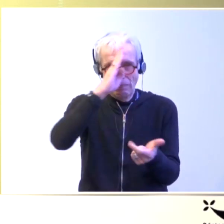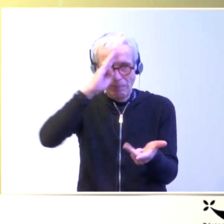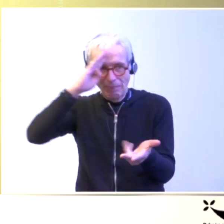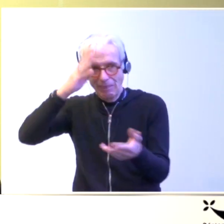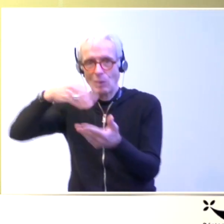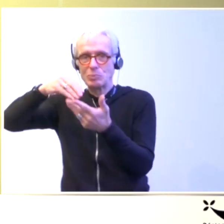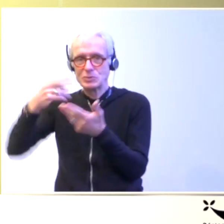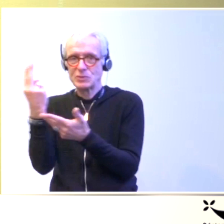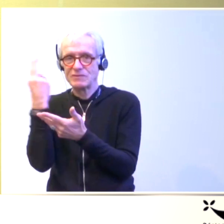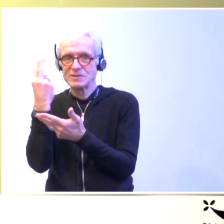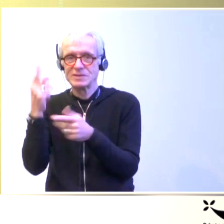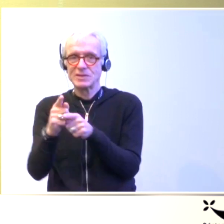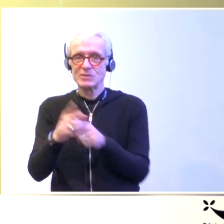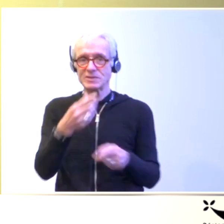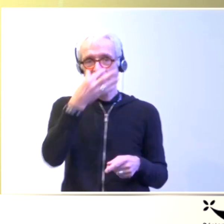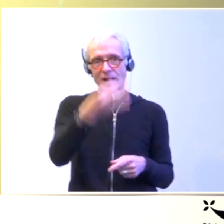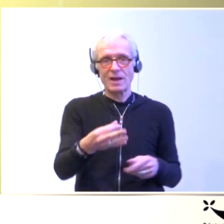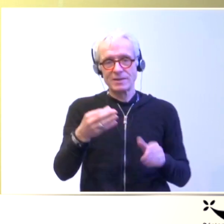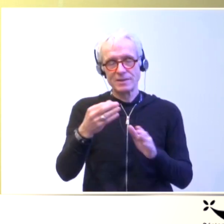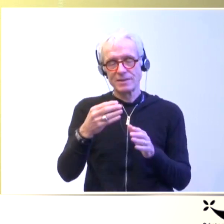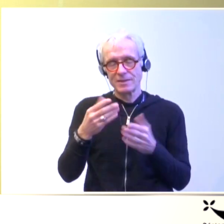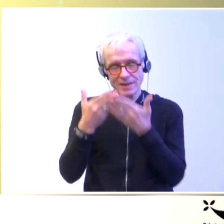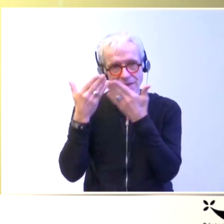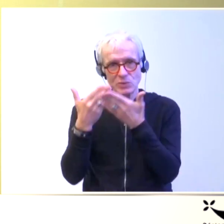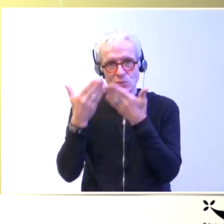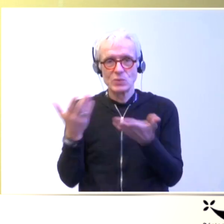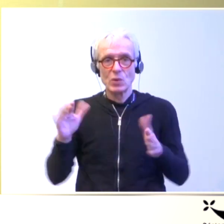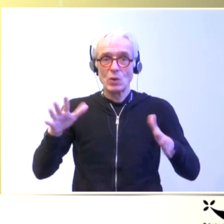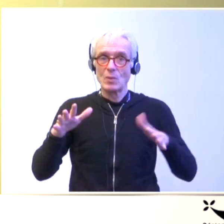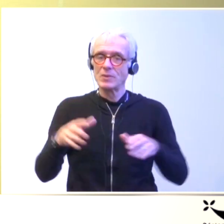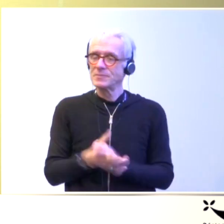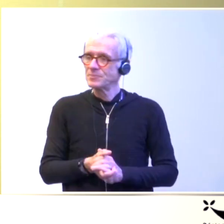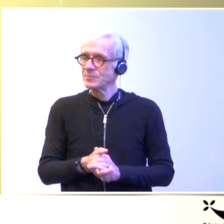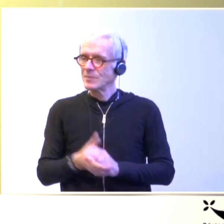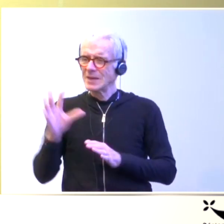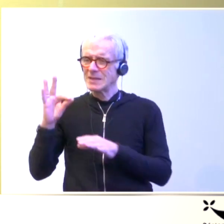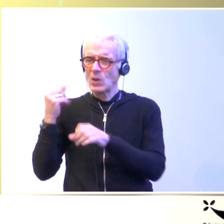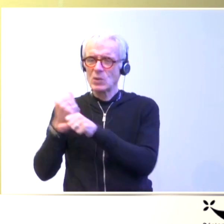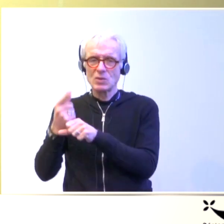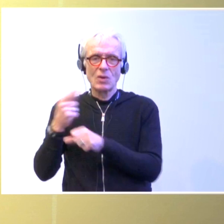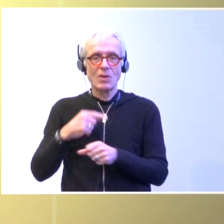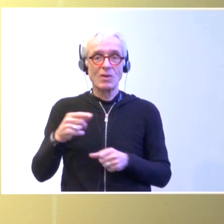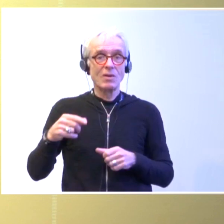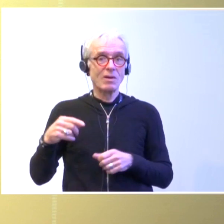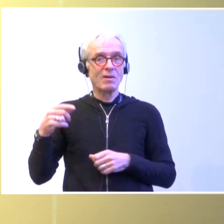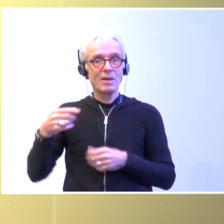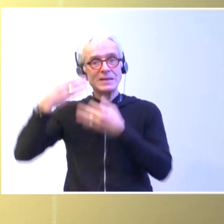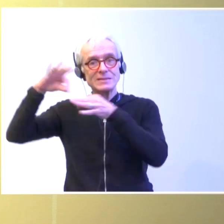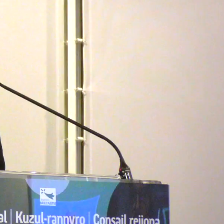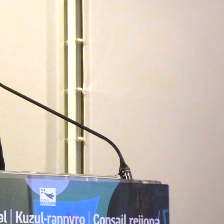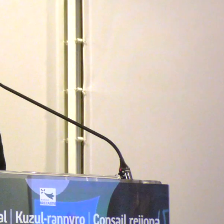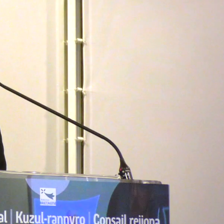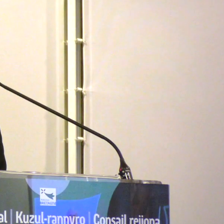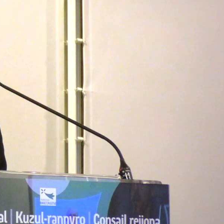donc par effet de cause rater ses études ? Tous les discours politiques depuis 50 ans font de la jeunesse la priorité absolue, mais rien n'y fait.